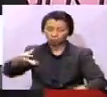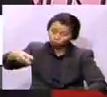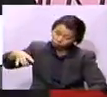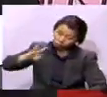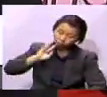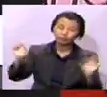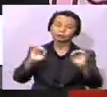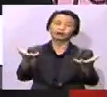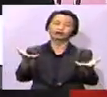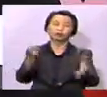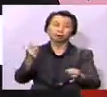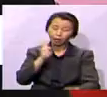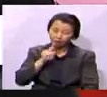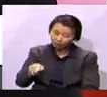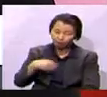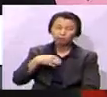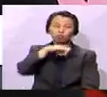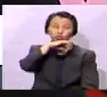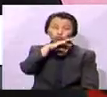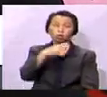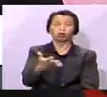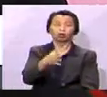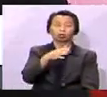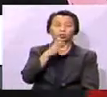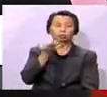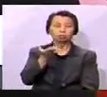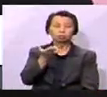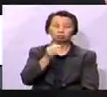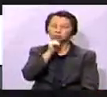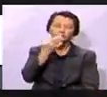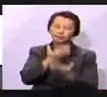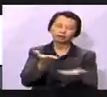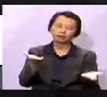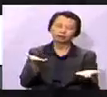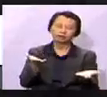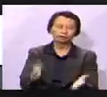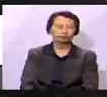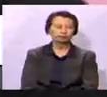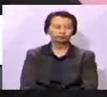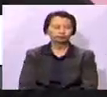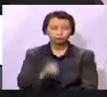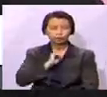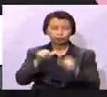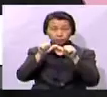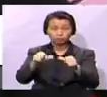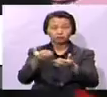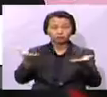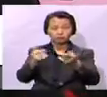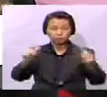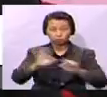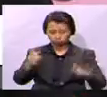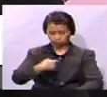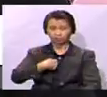tengok-tengok air tak ada. Kalau ada pun kotor, berkarat. Memang tak bagus lah benda ni kat sini. Dia pun saya duduk di sini, bukan saya seorang